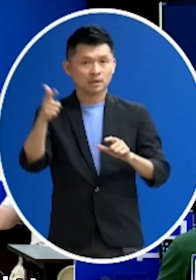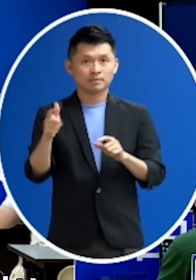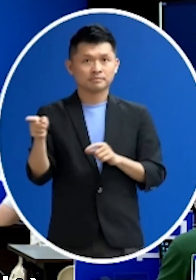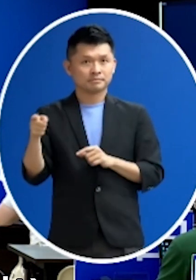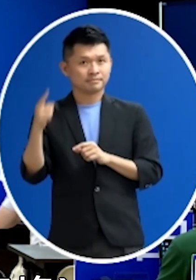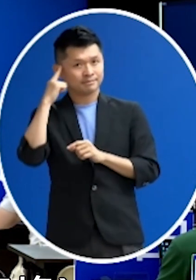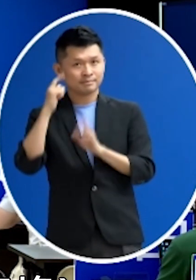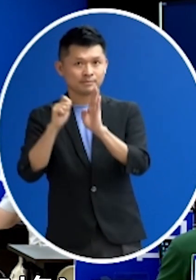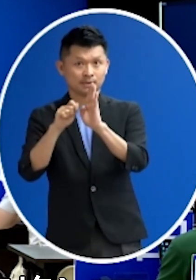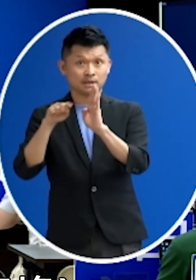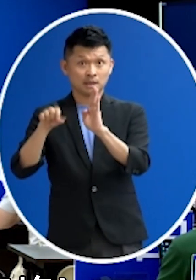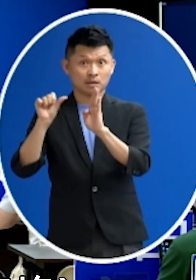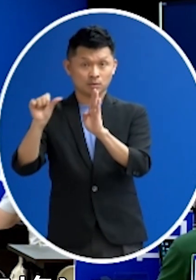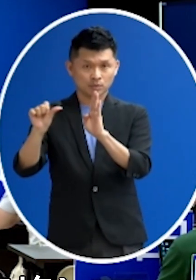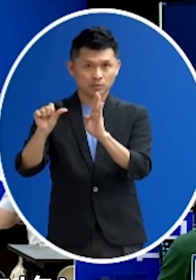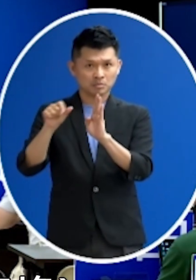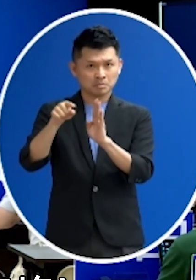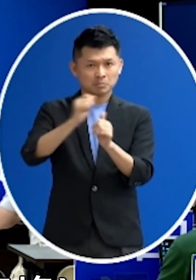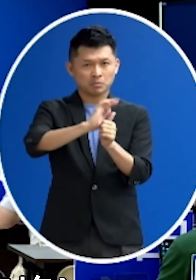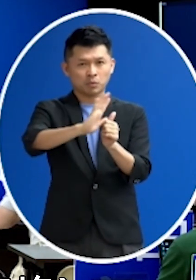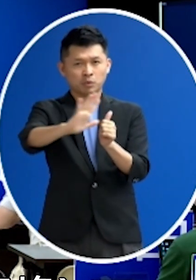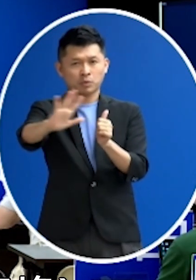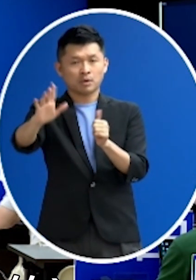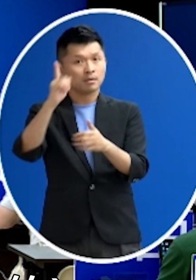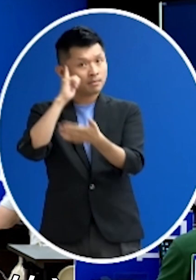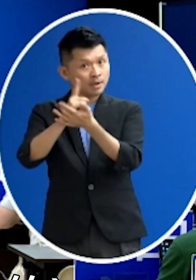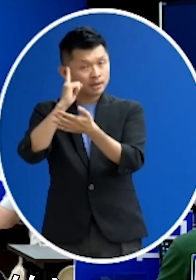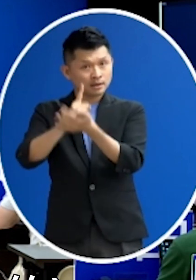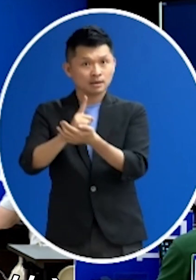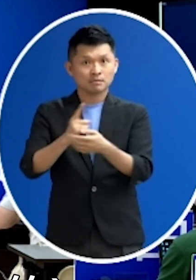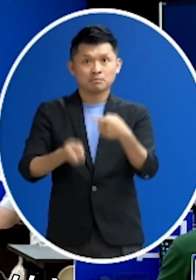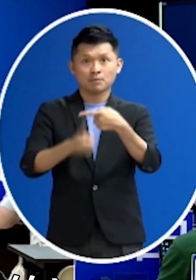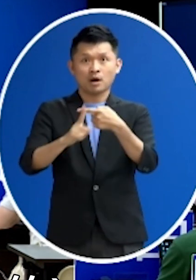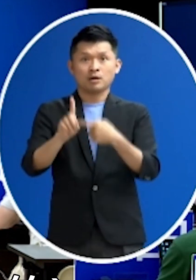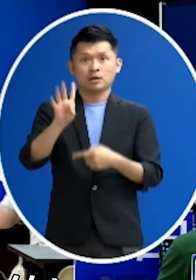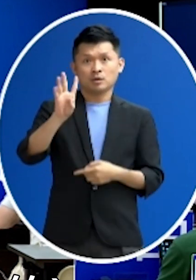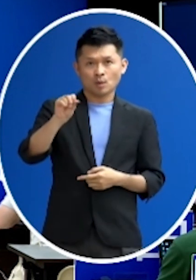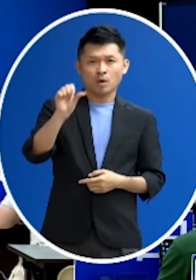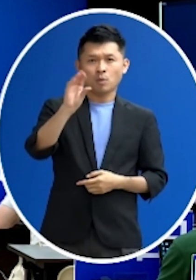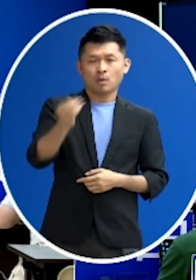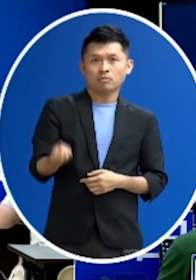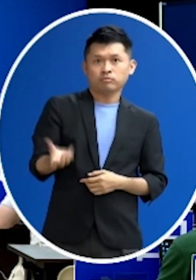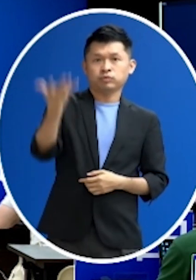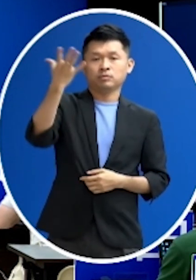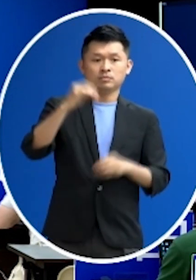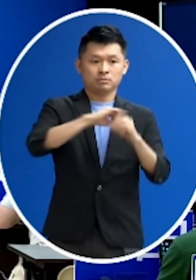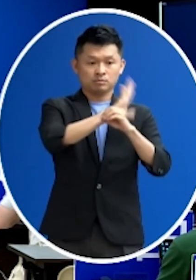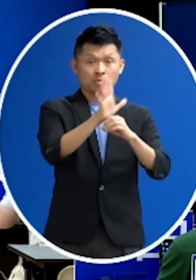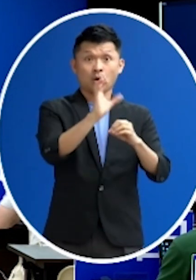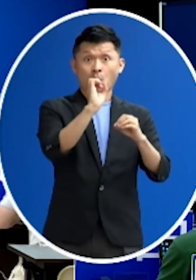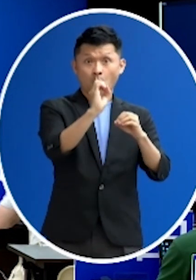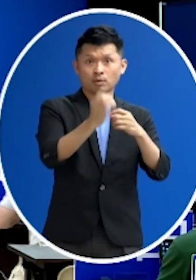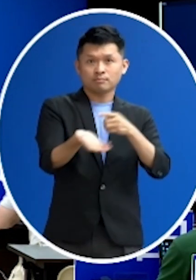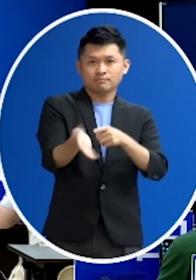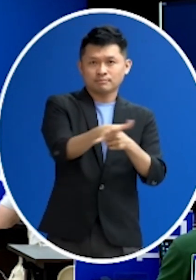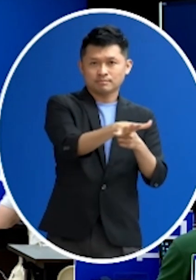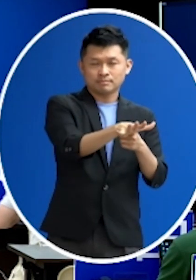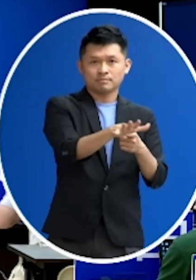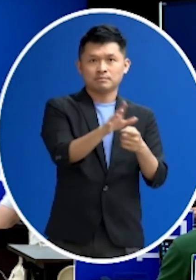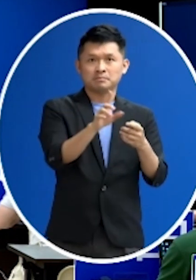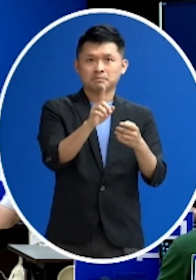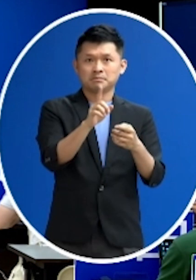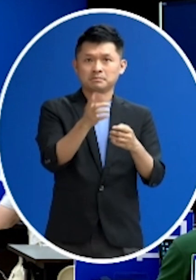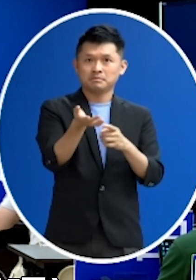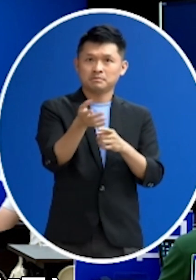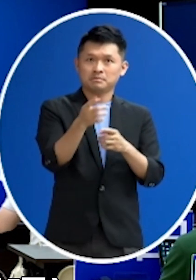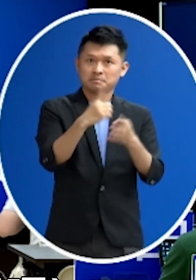可能会带出每日新增4-5万例这样的高峰，那到时候就会让 Omicron 的累积死亡人数达到12000人。想问觉